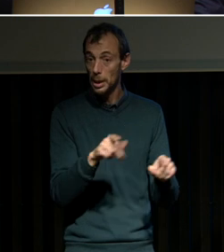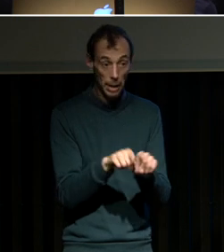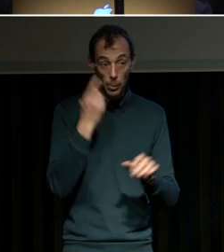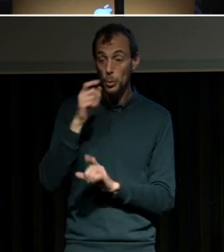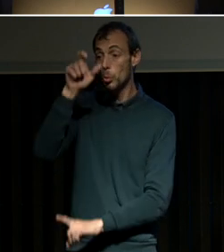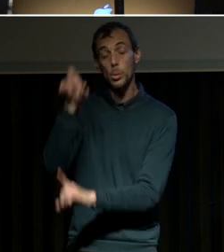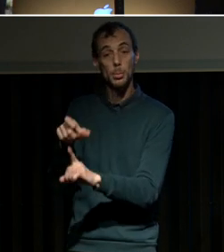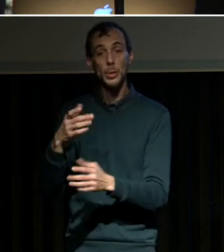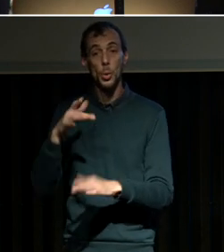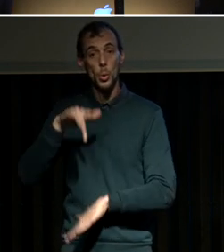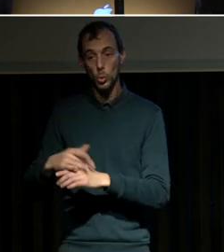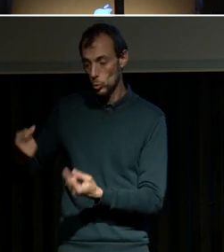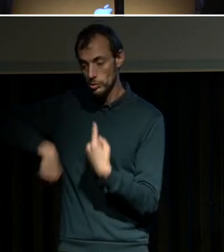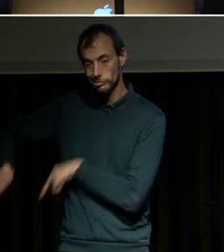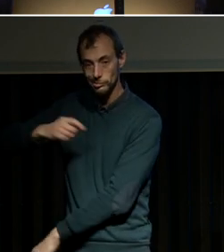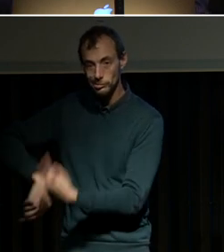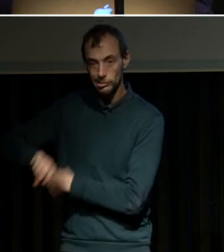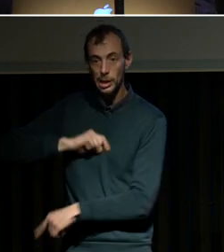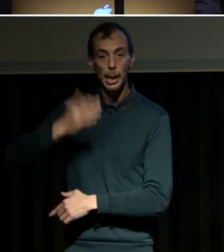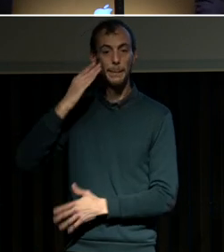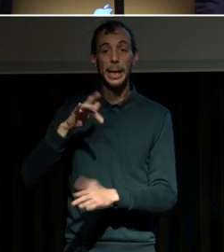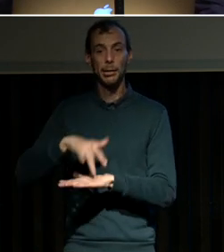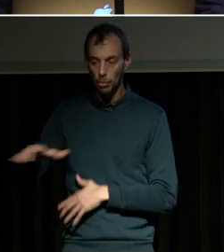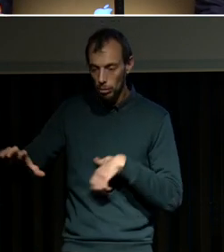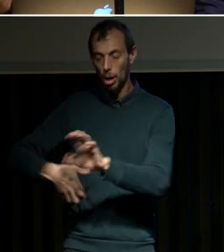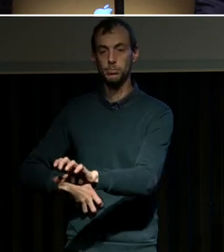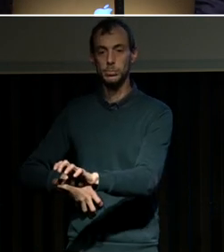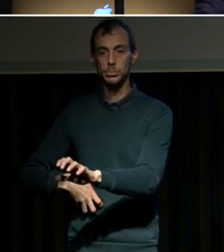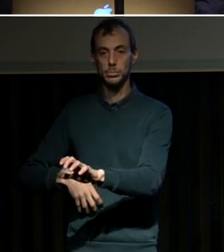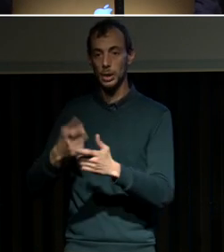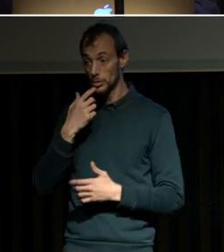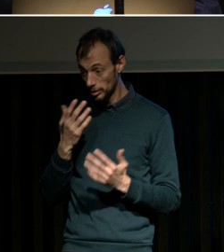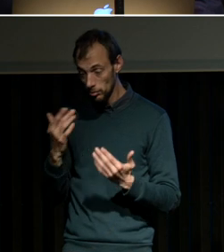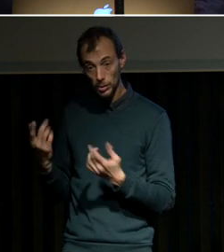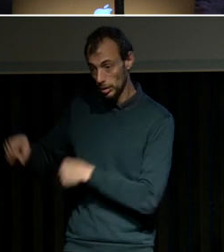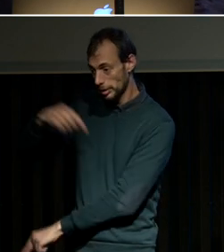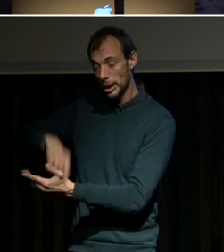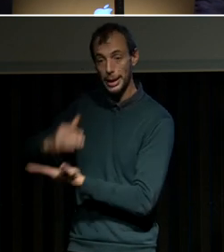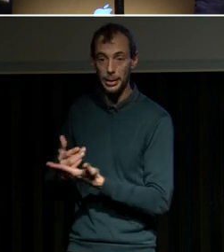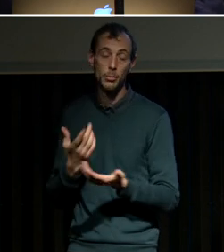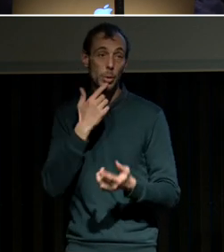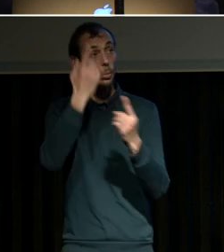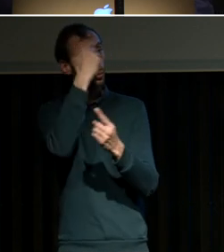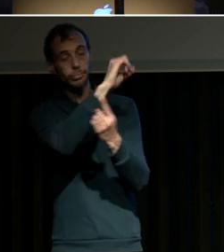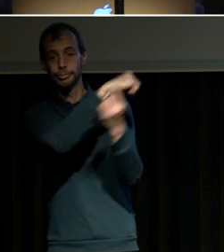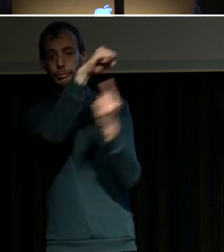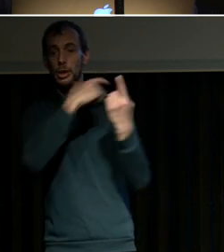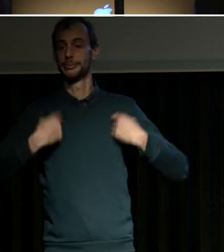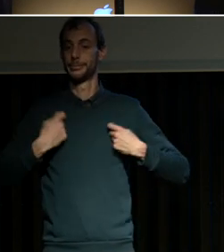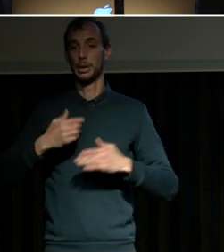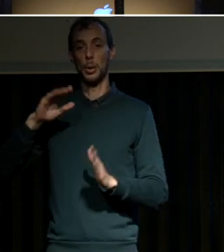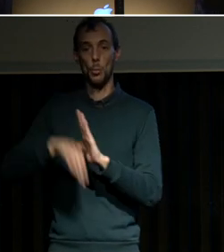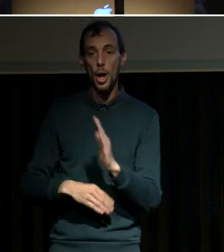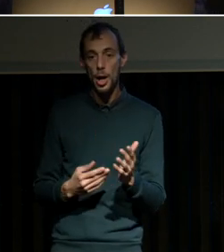mieux les greffer. C'est beaucoup mieux pour eux, et en plus, ça coûte moins cher à la société. Donc il faut absolument greffer les gens, parce que en plus, ils reprennent une vie